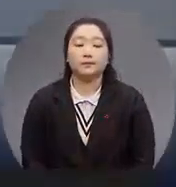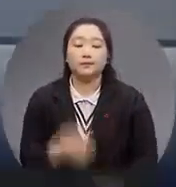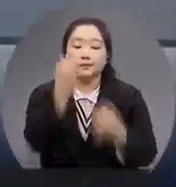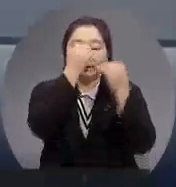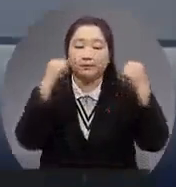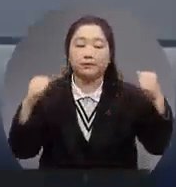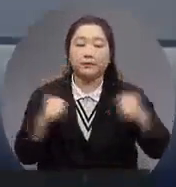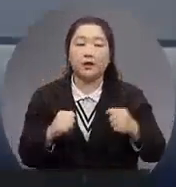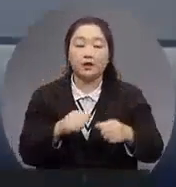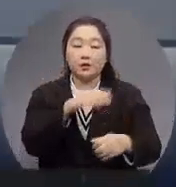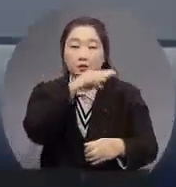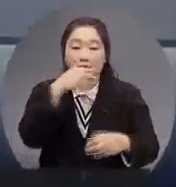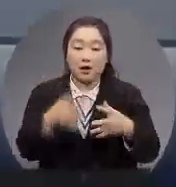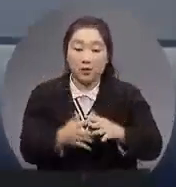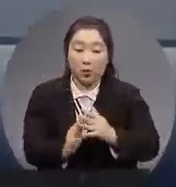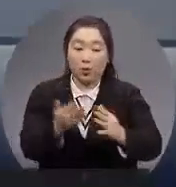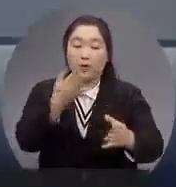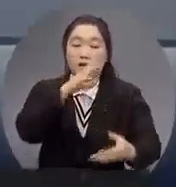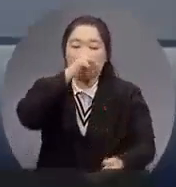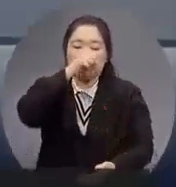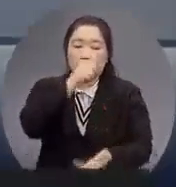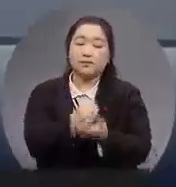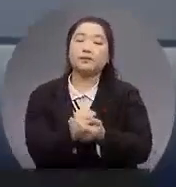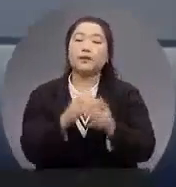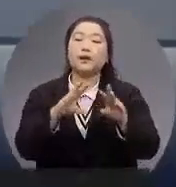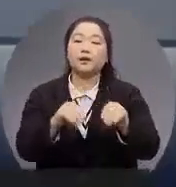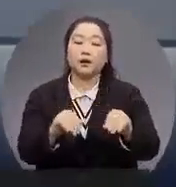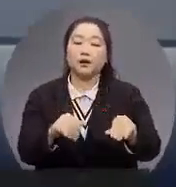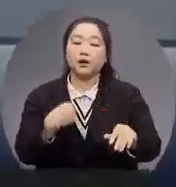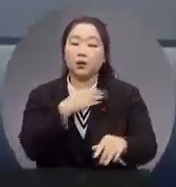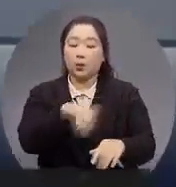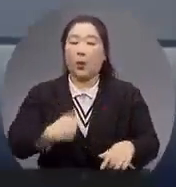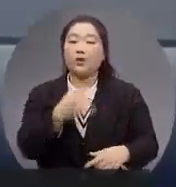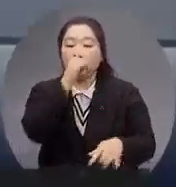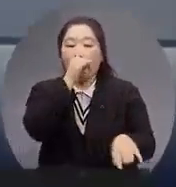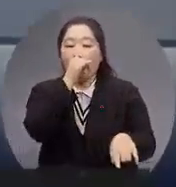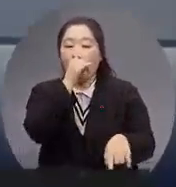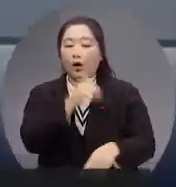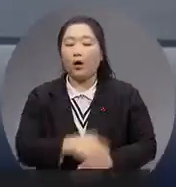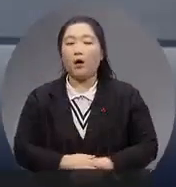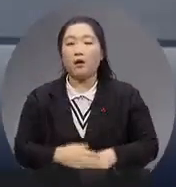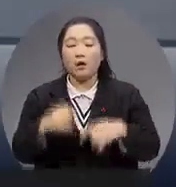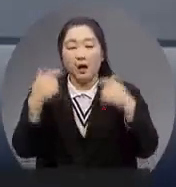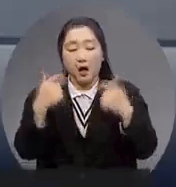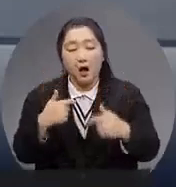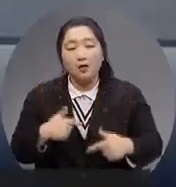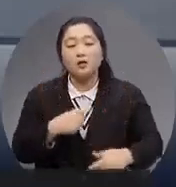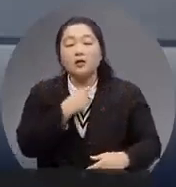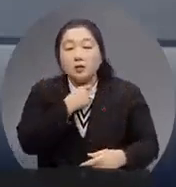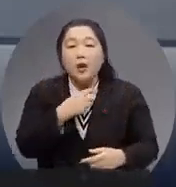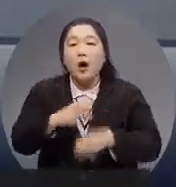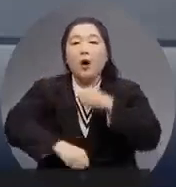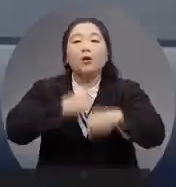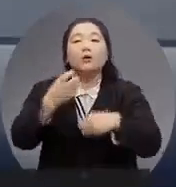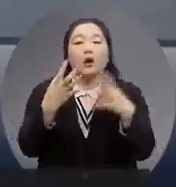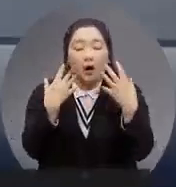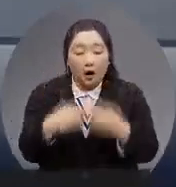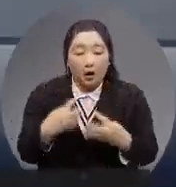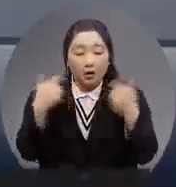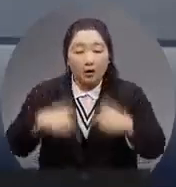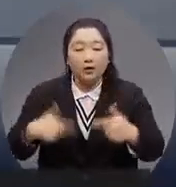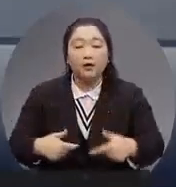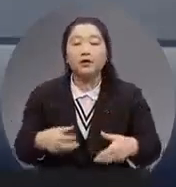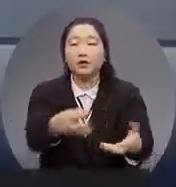바로 저 착공할 수 있는 그 어떤 그 최적화된 부지를 저희들끼리 확보하고 있습니다 그래서